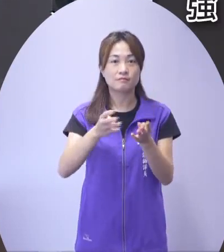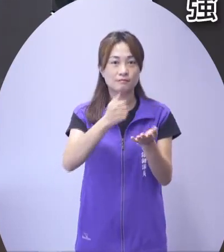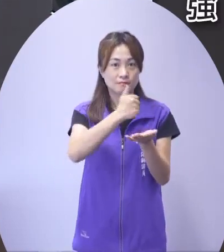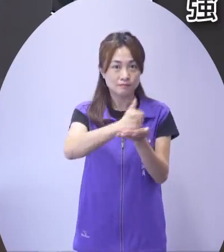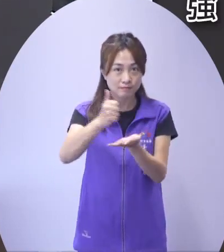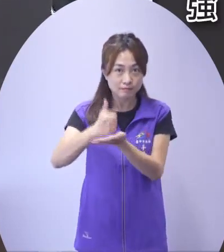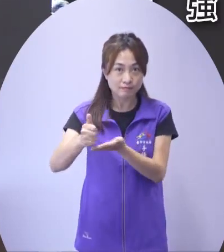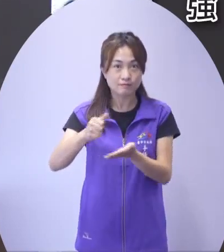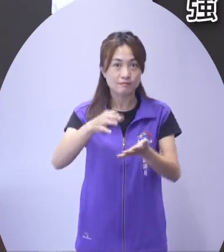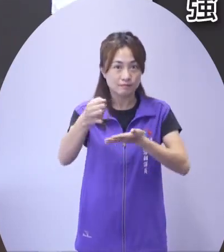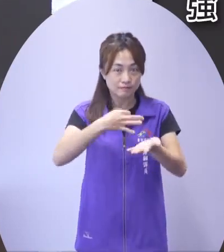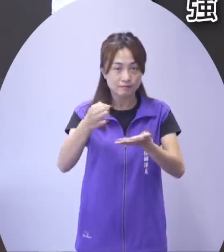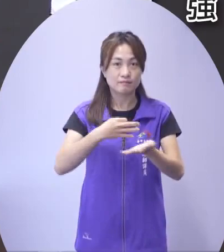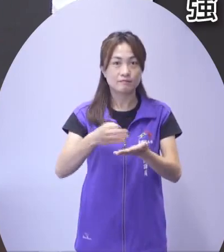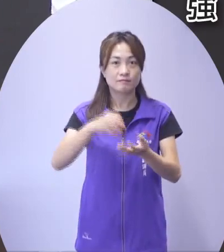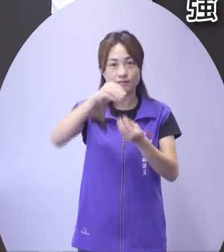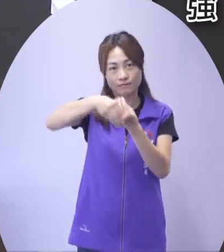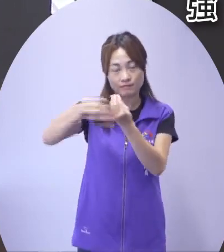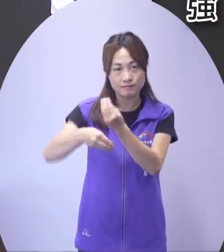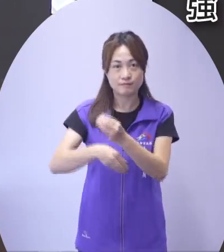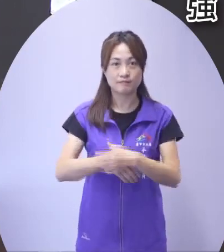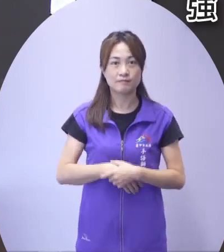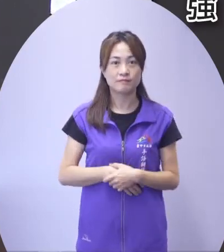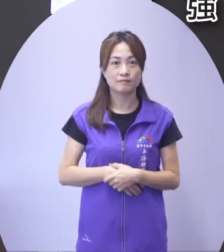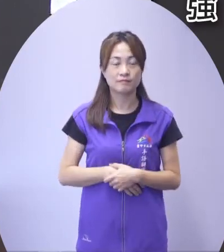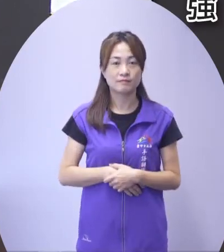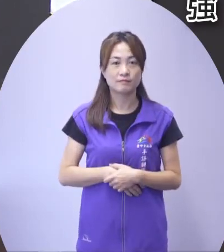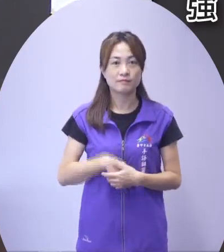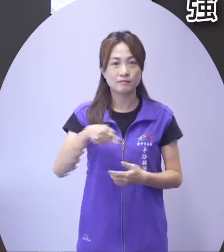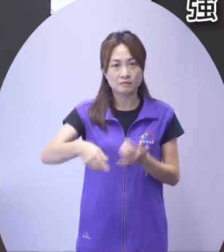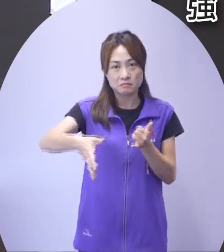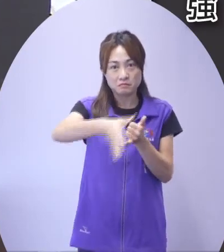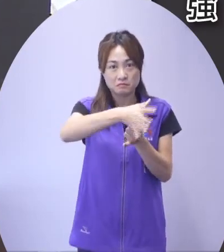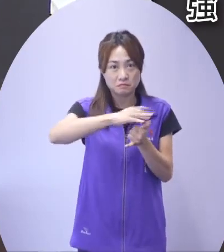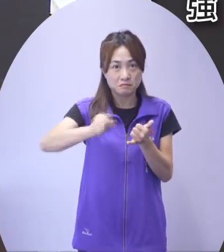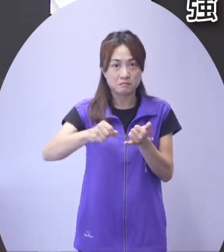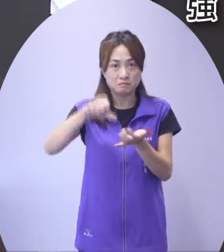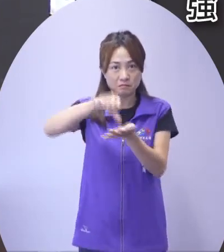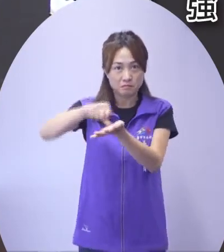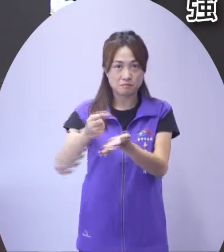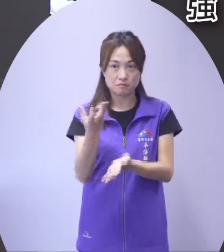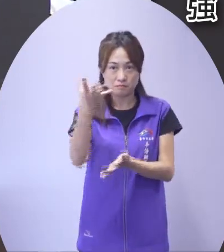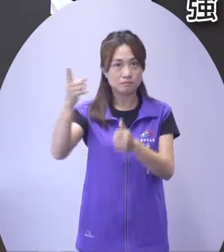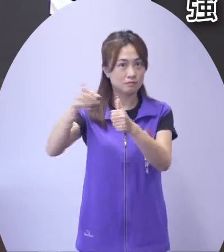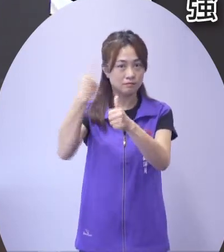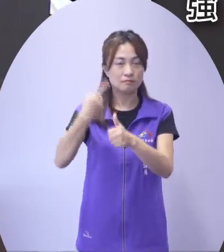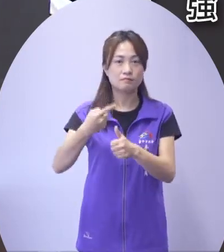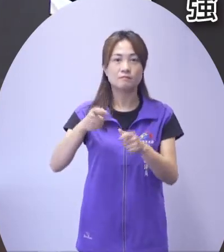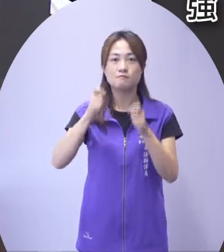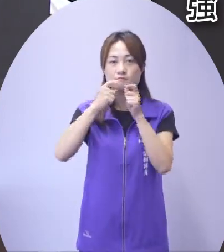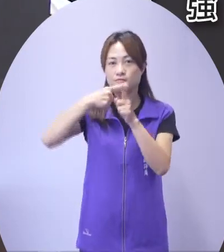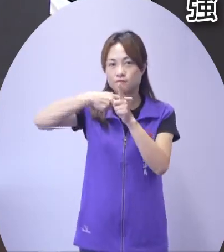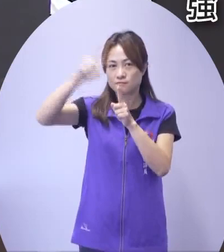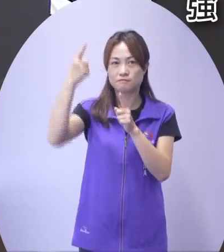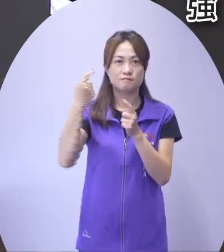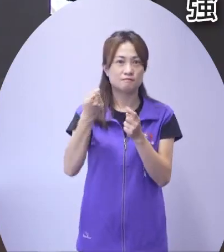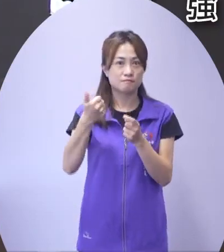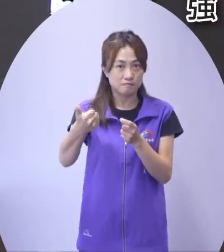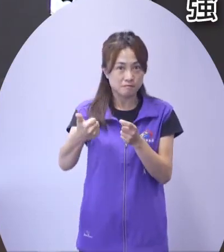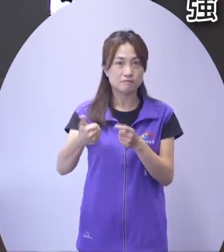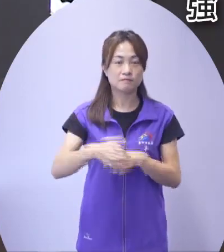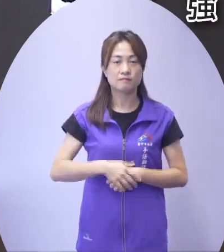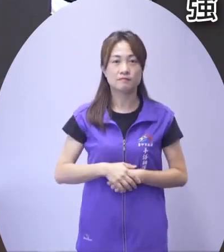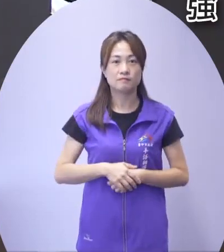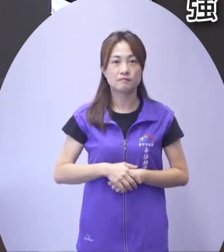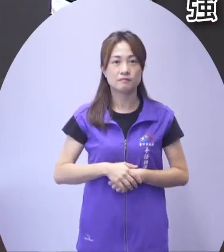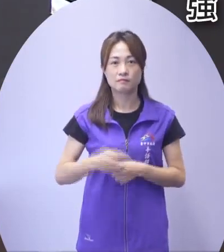1300公顷，产量达到25000吨，是全国最大的一个碰柑产地，而且是品质最好的一个产地。那我们今年也规划